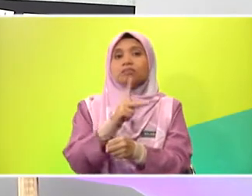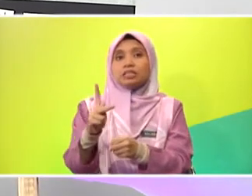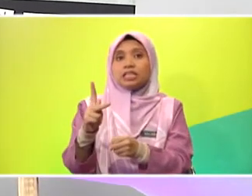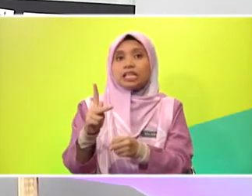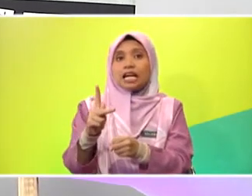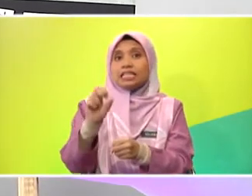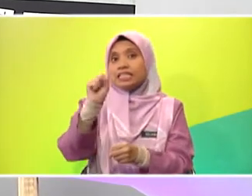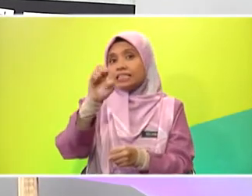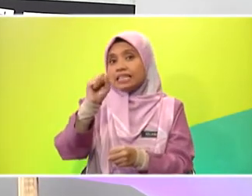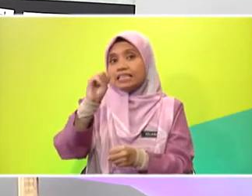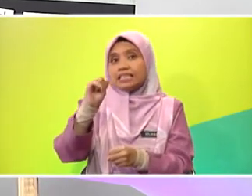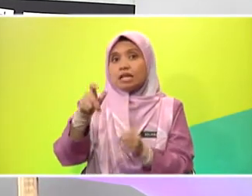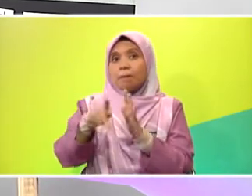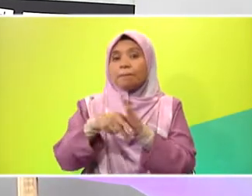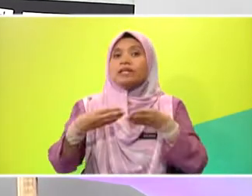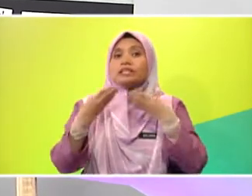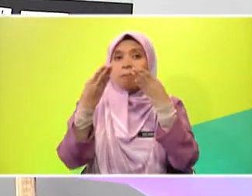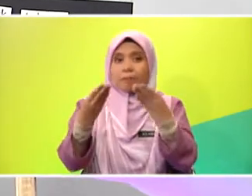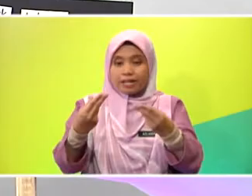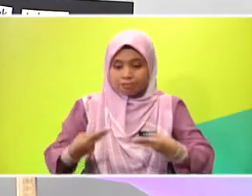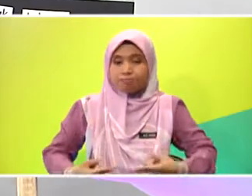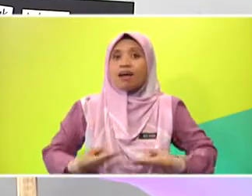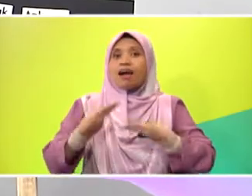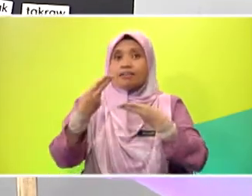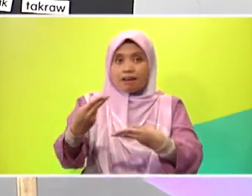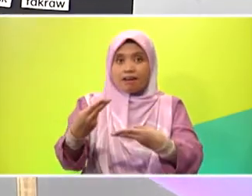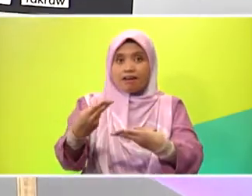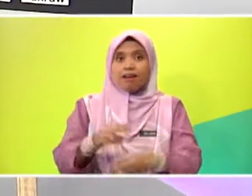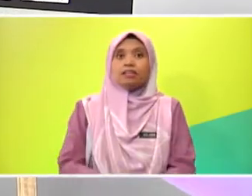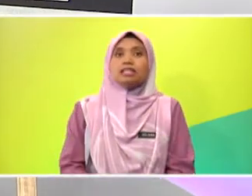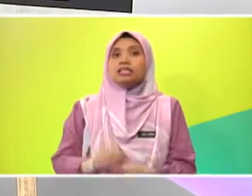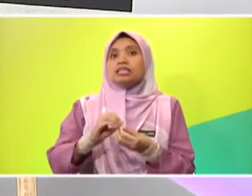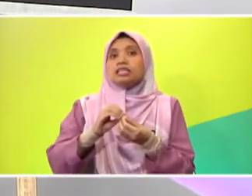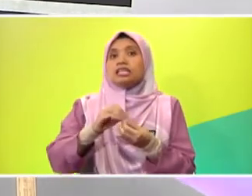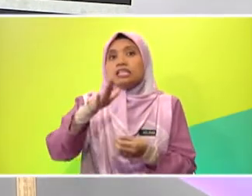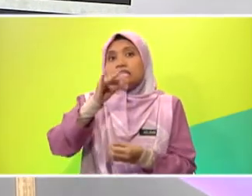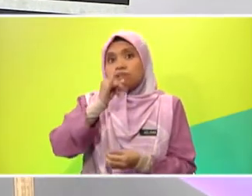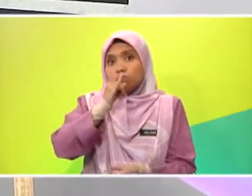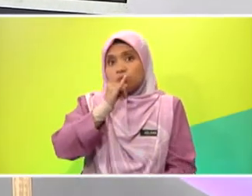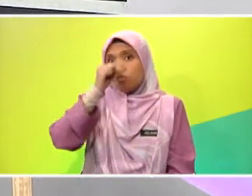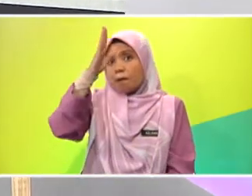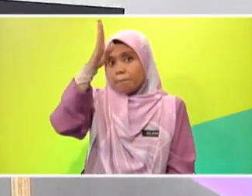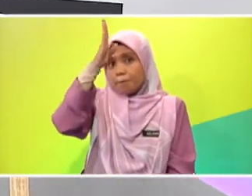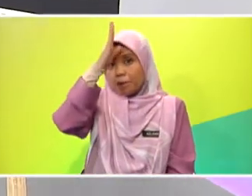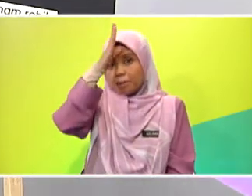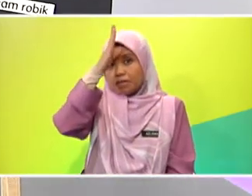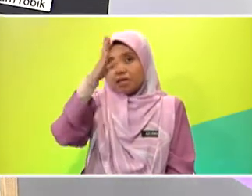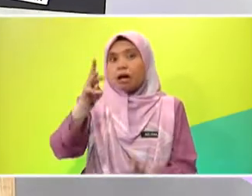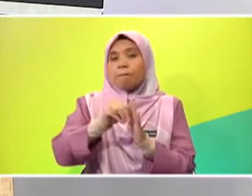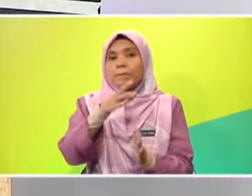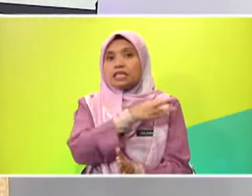sesi penyampaian hadiah Oke baju yang ketiga ibubapa menyertai